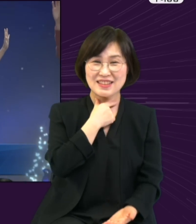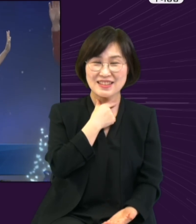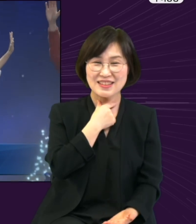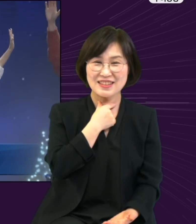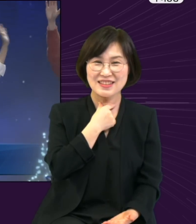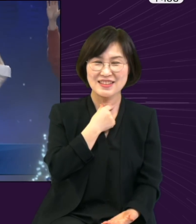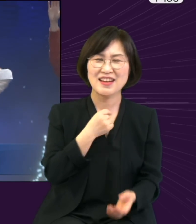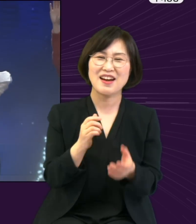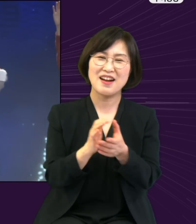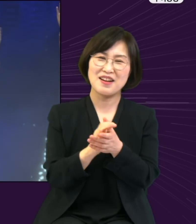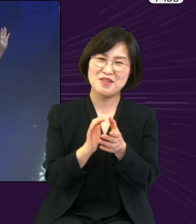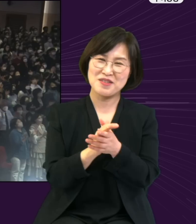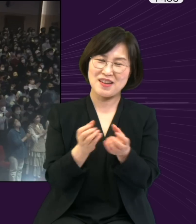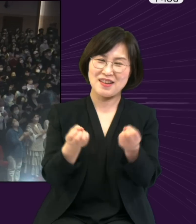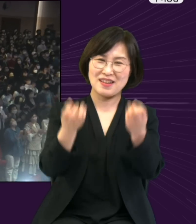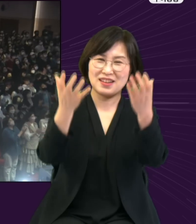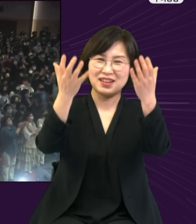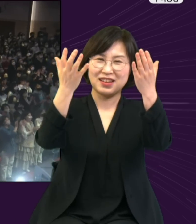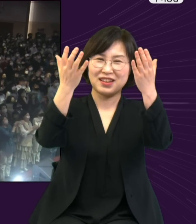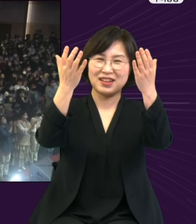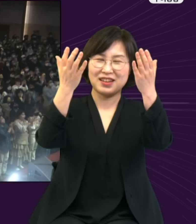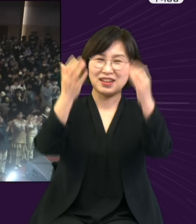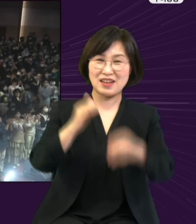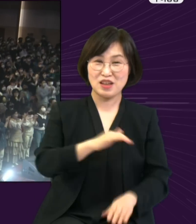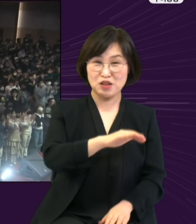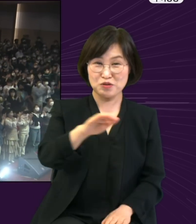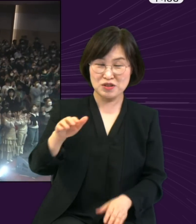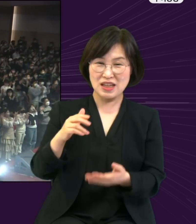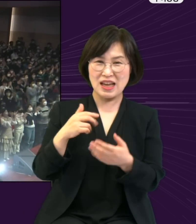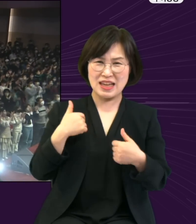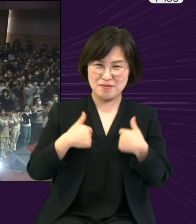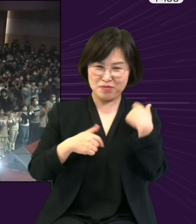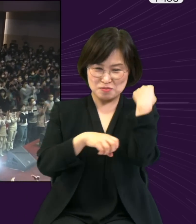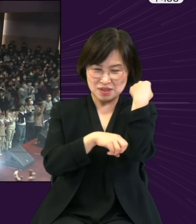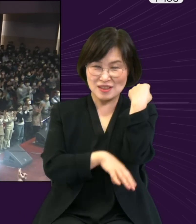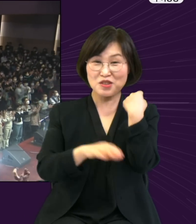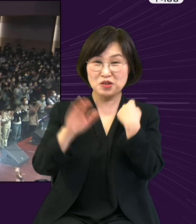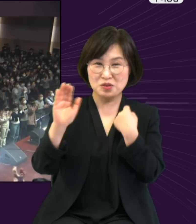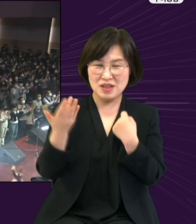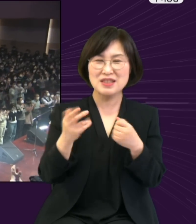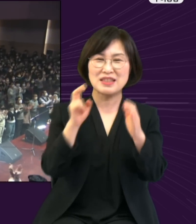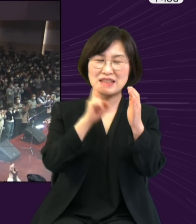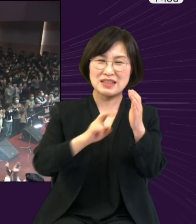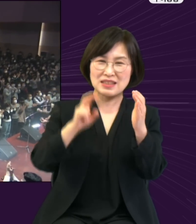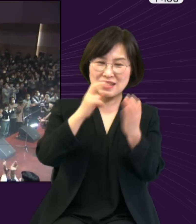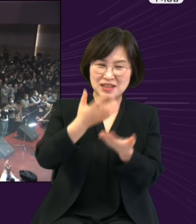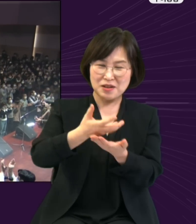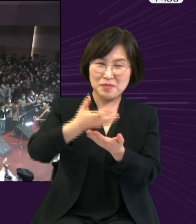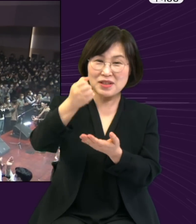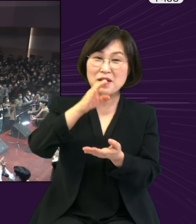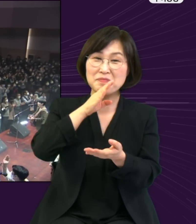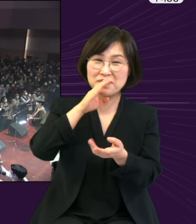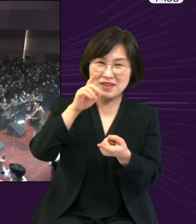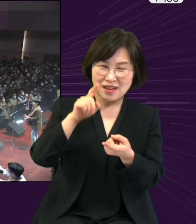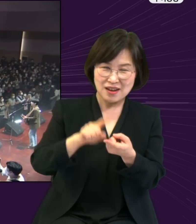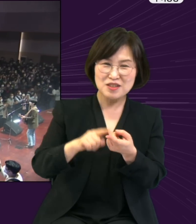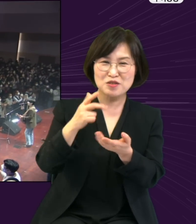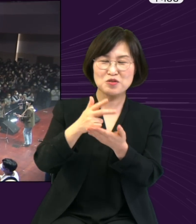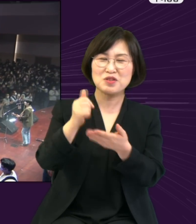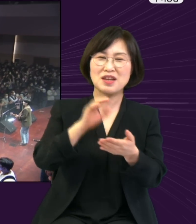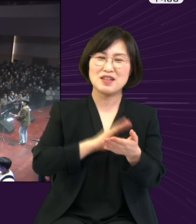할렐루야. 우리의 기쁨의 근원 되신 주님 찬양받게 합당하신 주님의 이름을